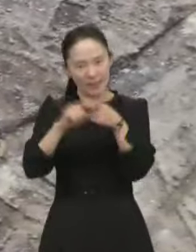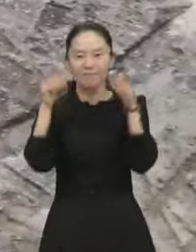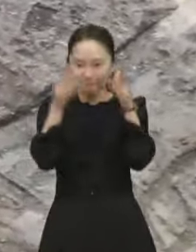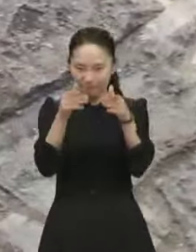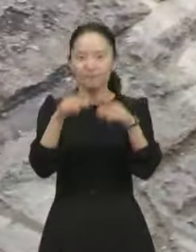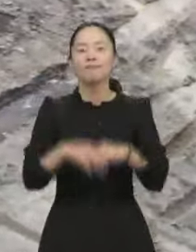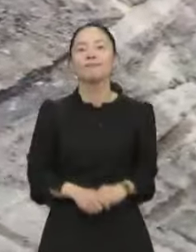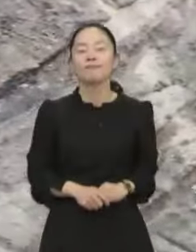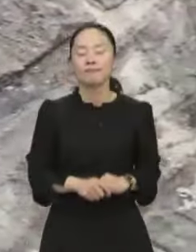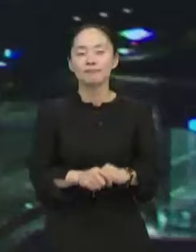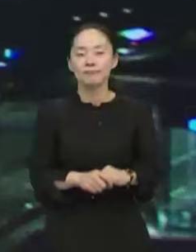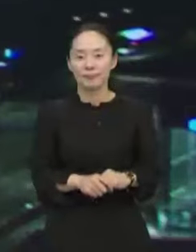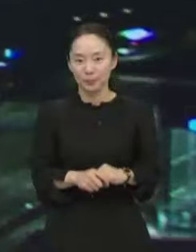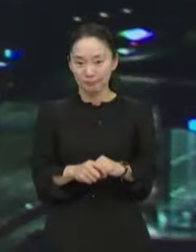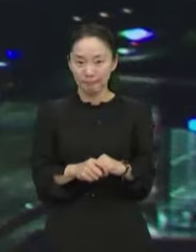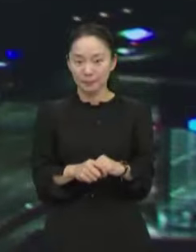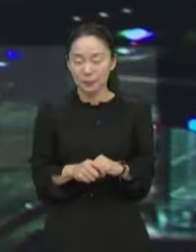김진석입니다.